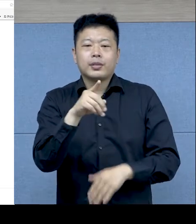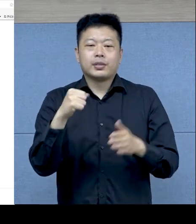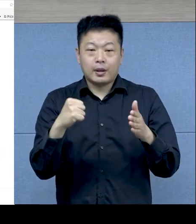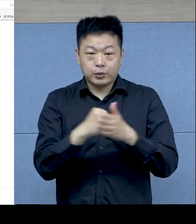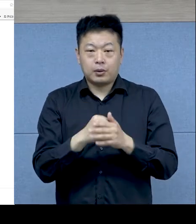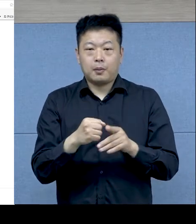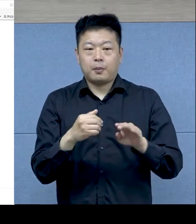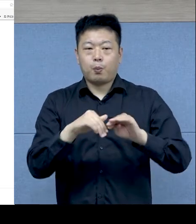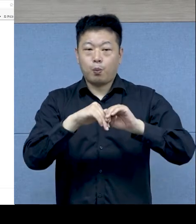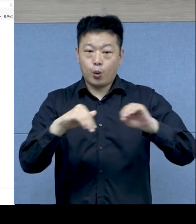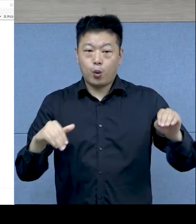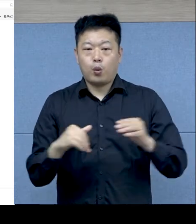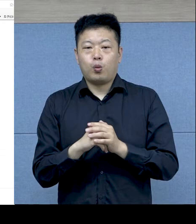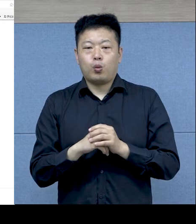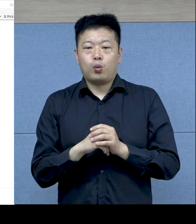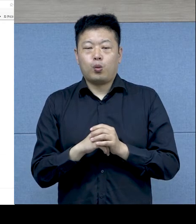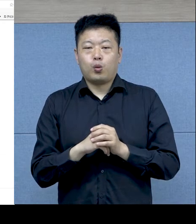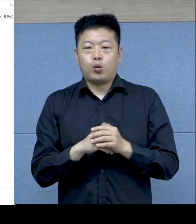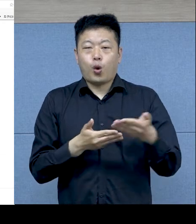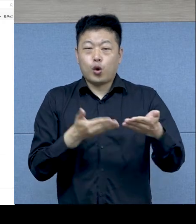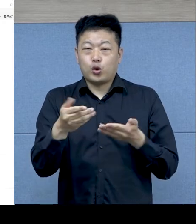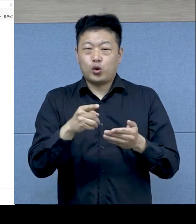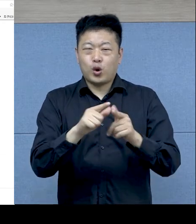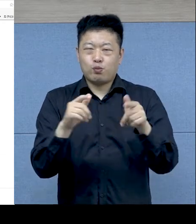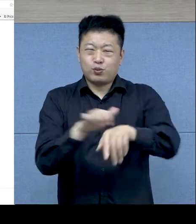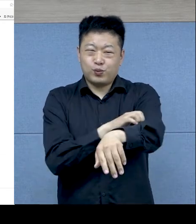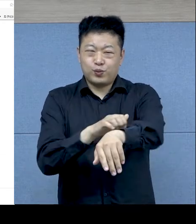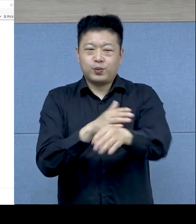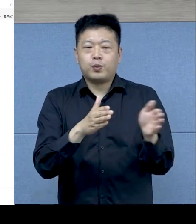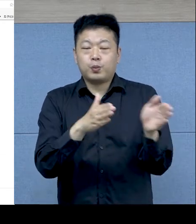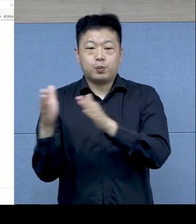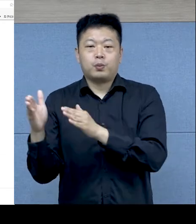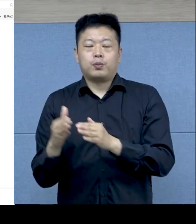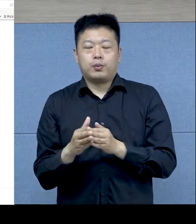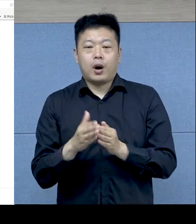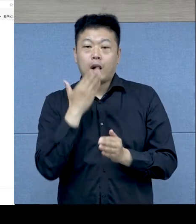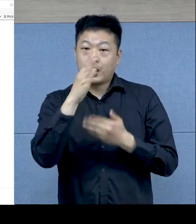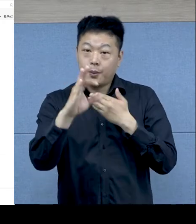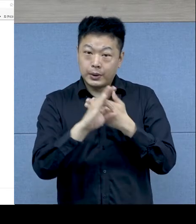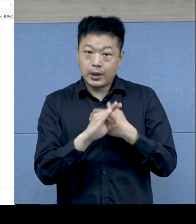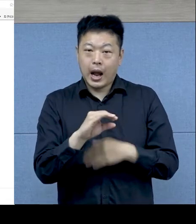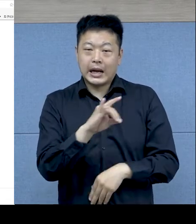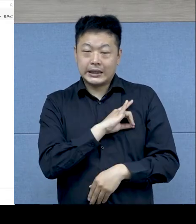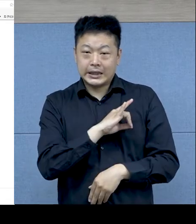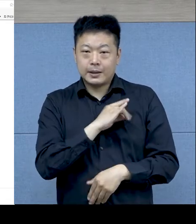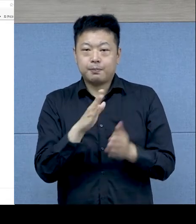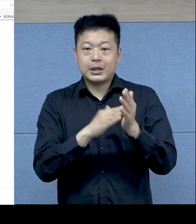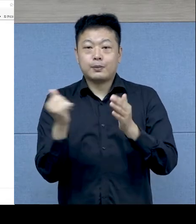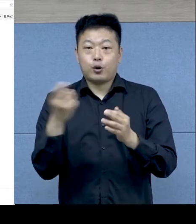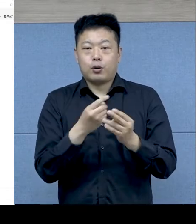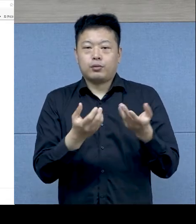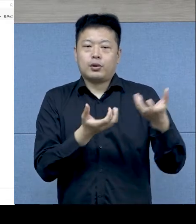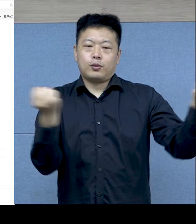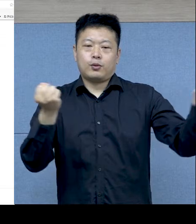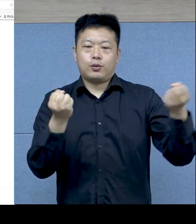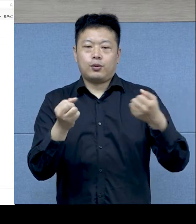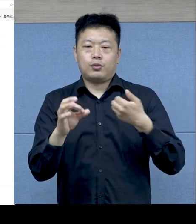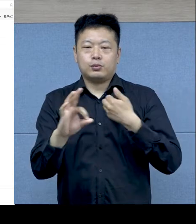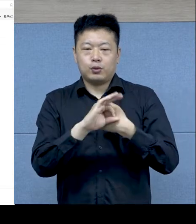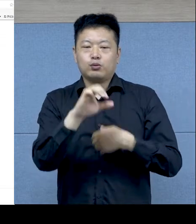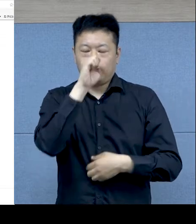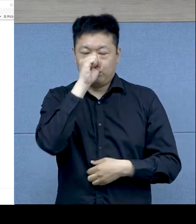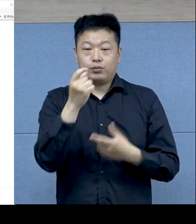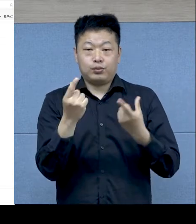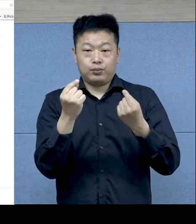공인인증서를 공유하는 게 사실 쉽지 않기 때문에 아이디랑 비밀번호를 설정하시는 게 가장 좋습니다. 그래서 아이디를